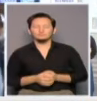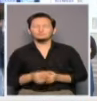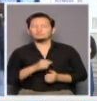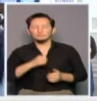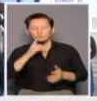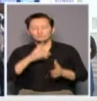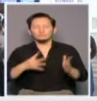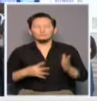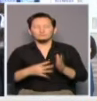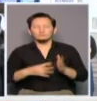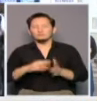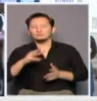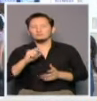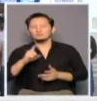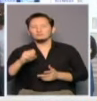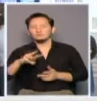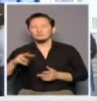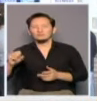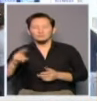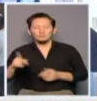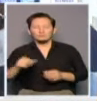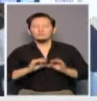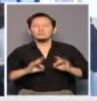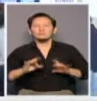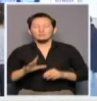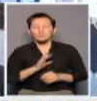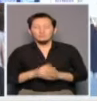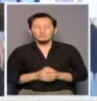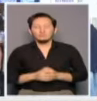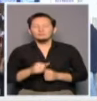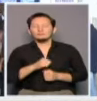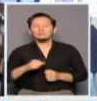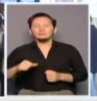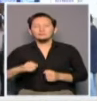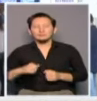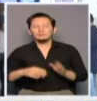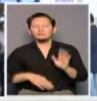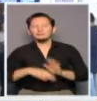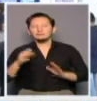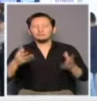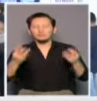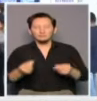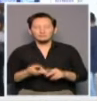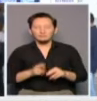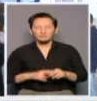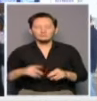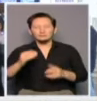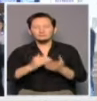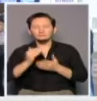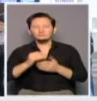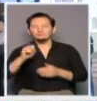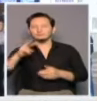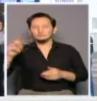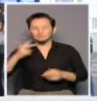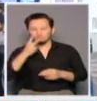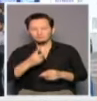пророк Мухаммад, саллаллаху алейхи вассалям, сказал, самый лучший день перед Всевышним Аллахом –